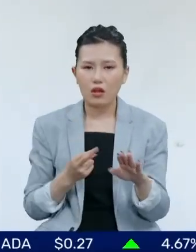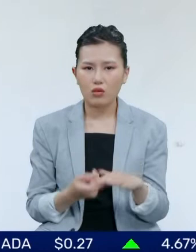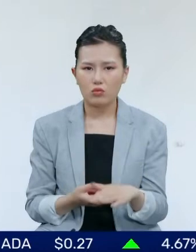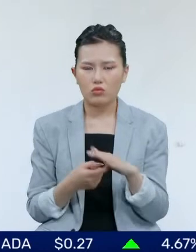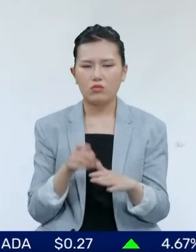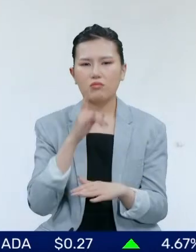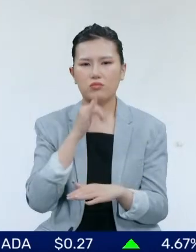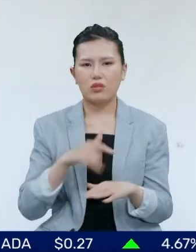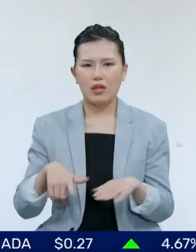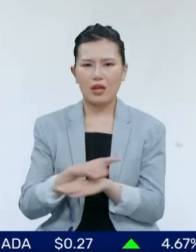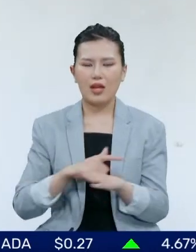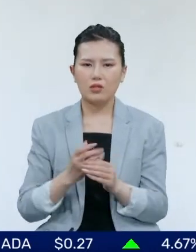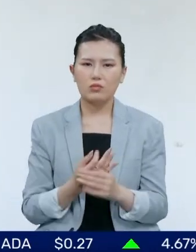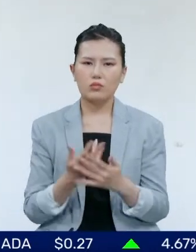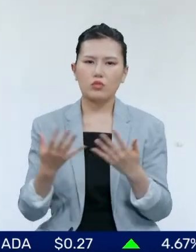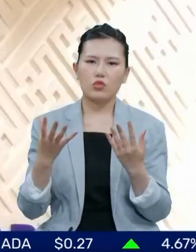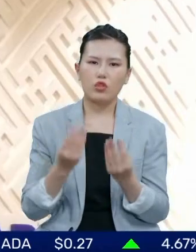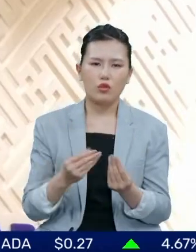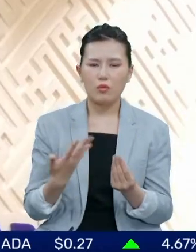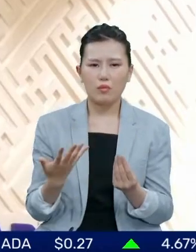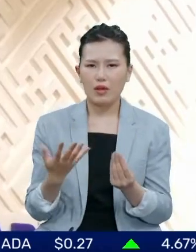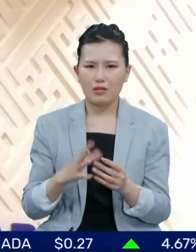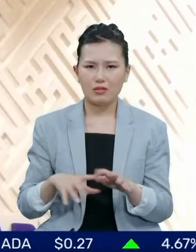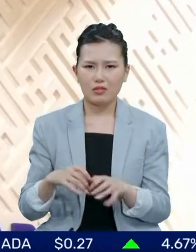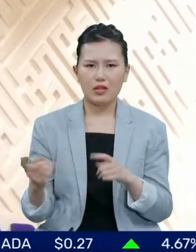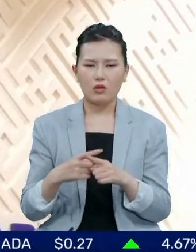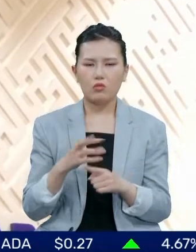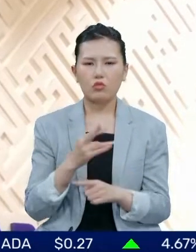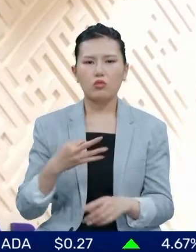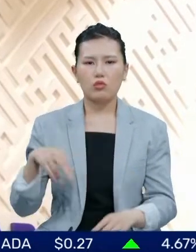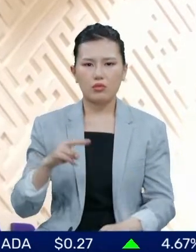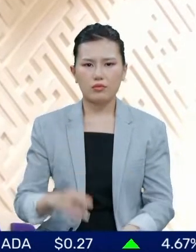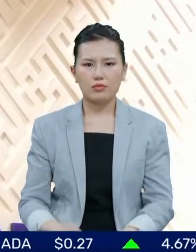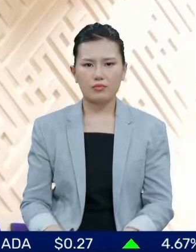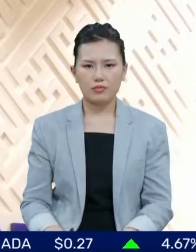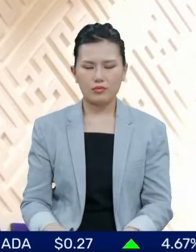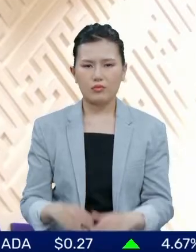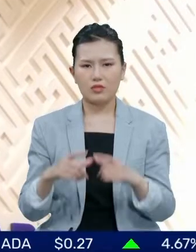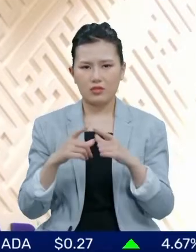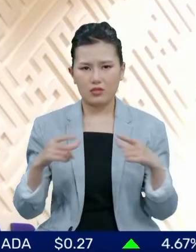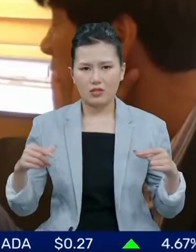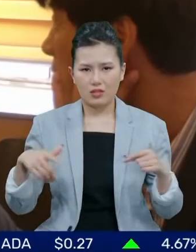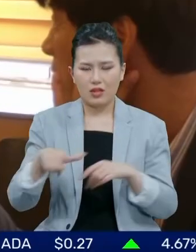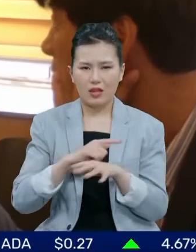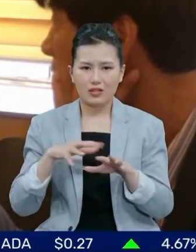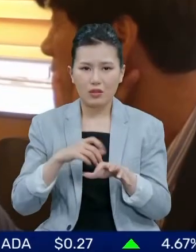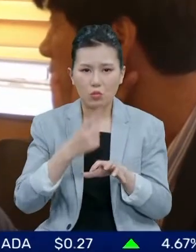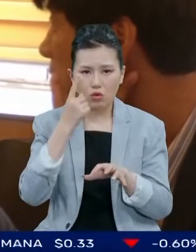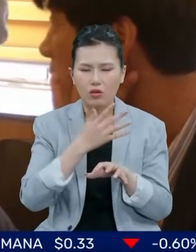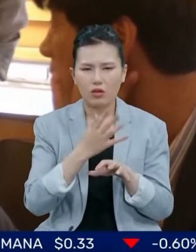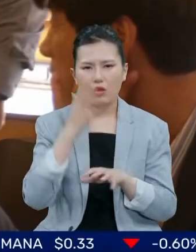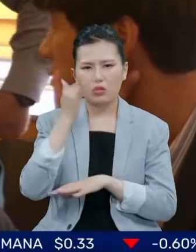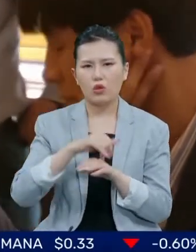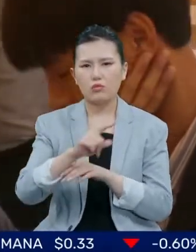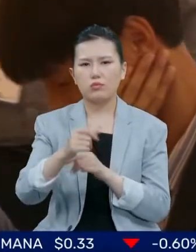одоо нэг нөлөөл эффект нь бол энэ юм аа. Цөлжилт бол олон улсад тулгамдсан асуудлуудын нэг. Тиймээс бүс нутгийн